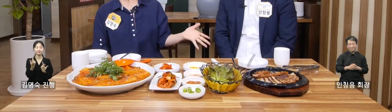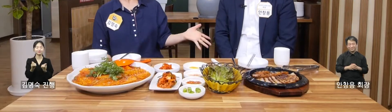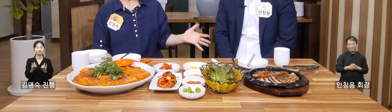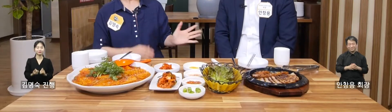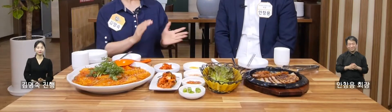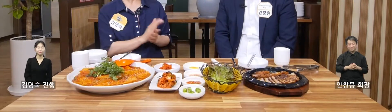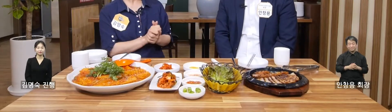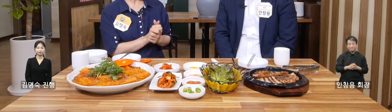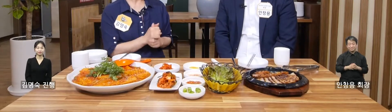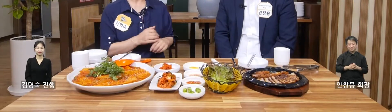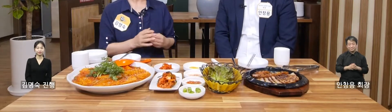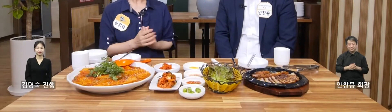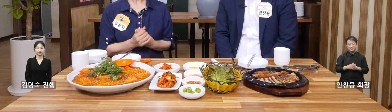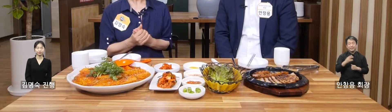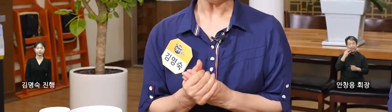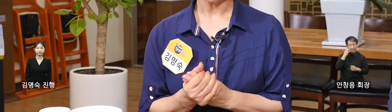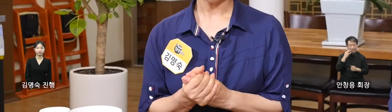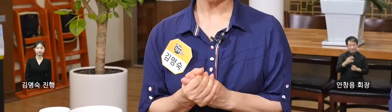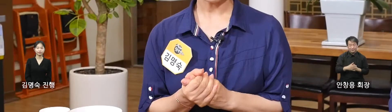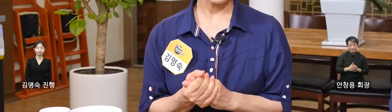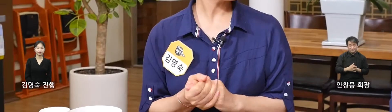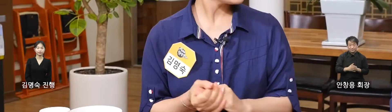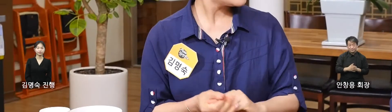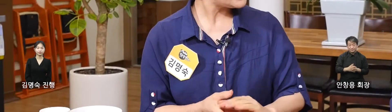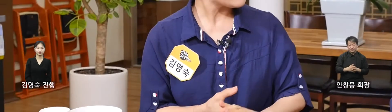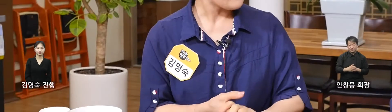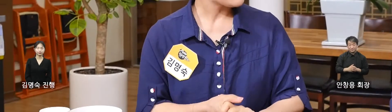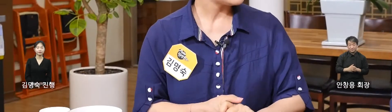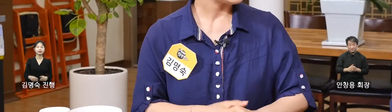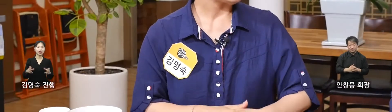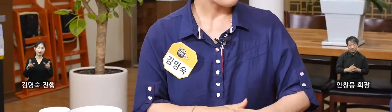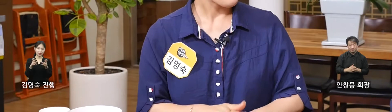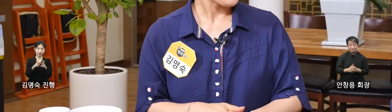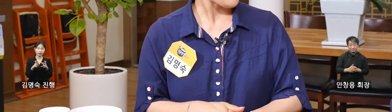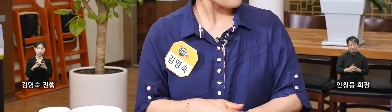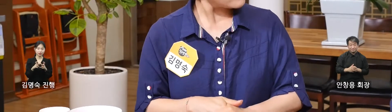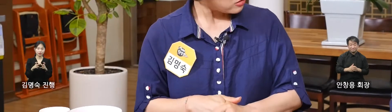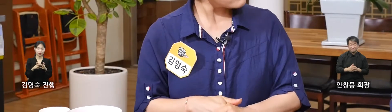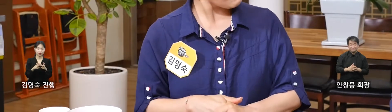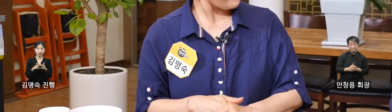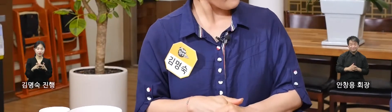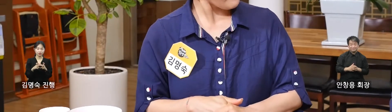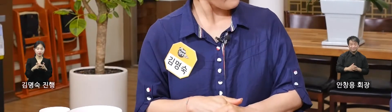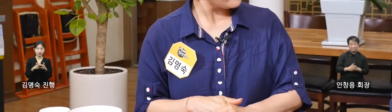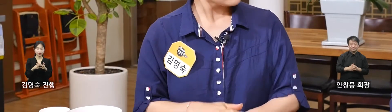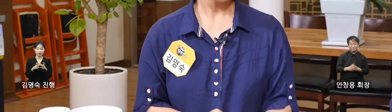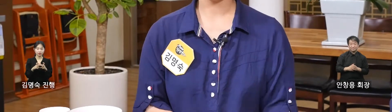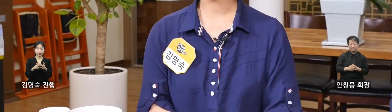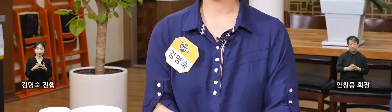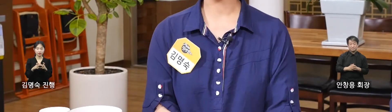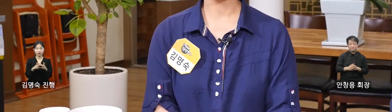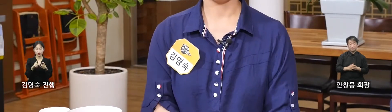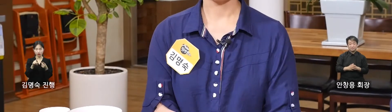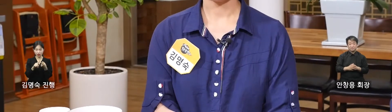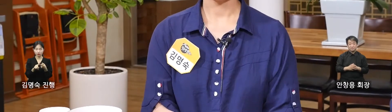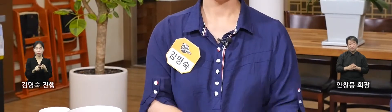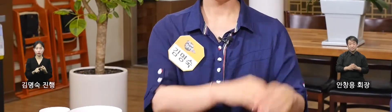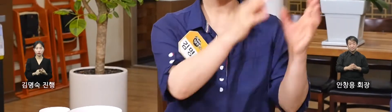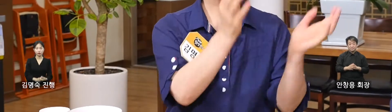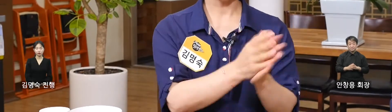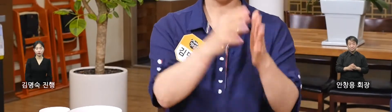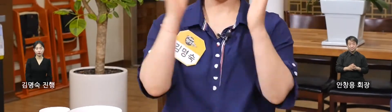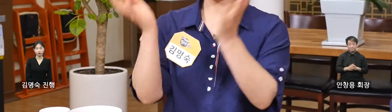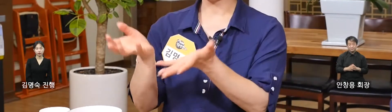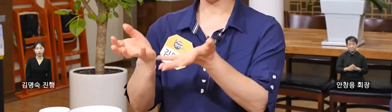자, 우리 회장님. 네. 장애인. 네. 아이트 옆에. 사실은